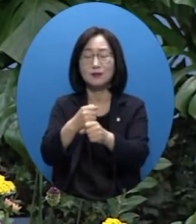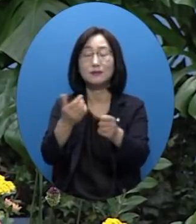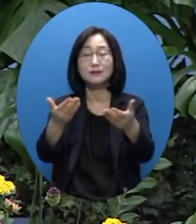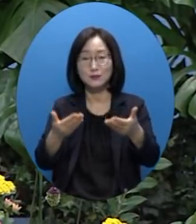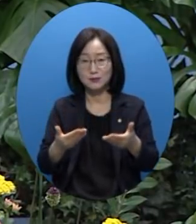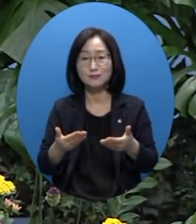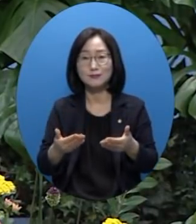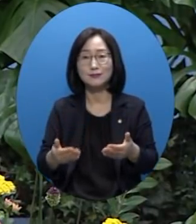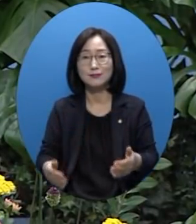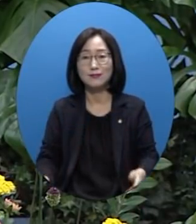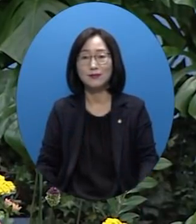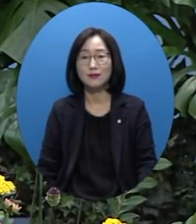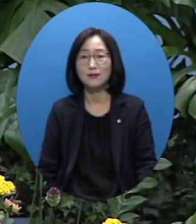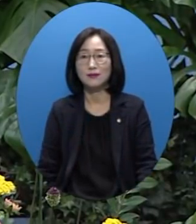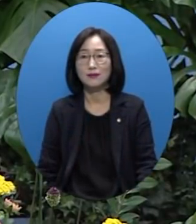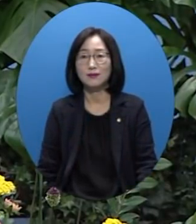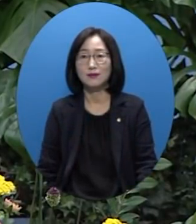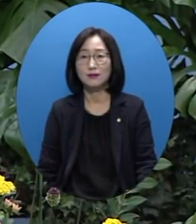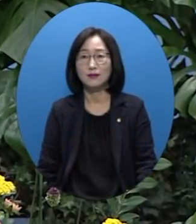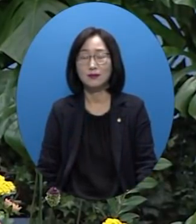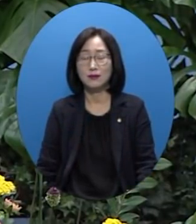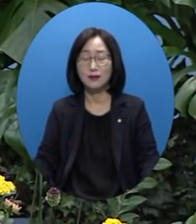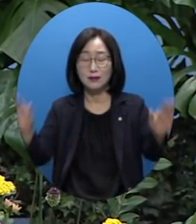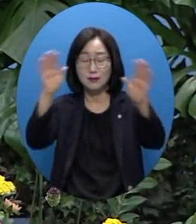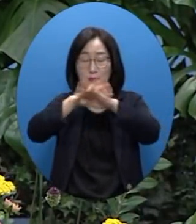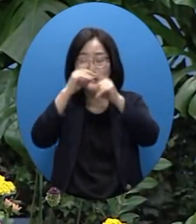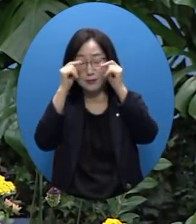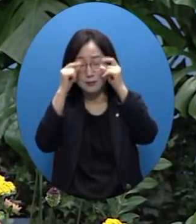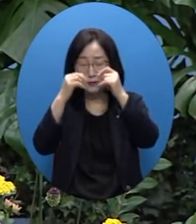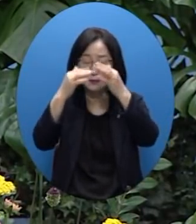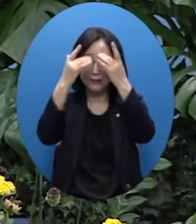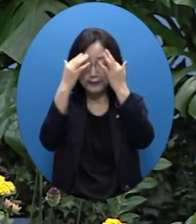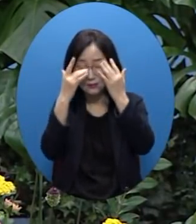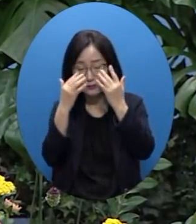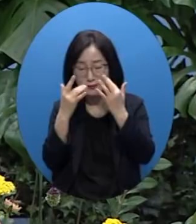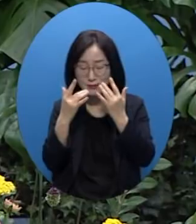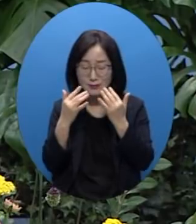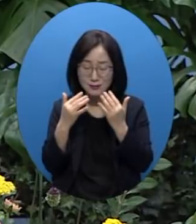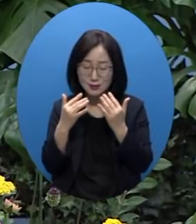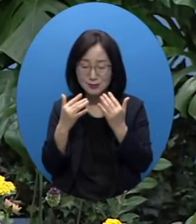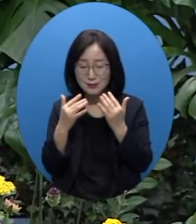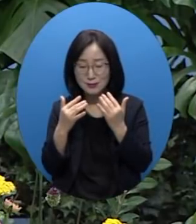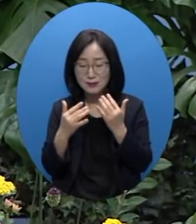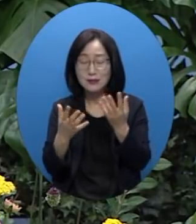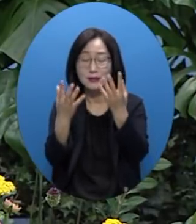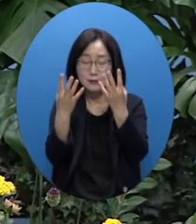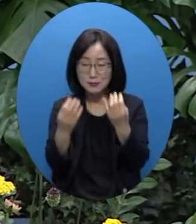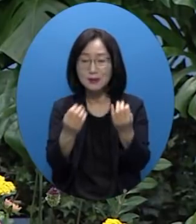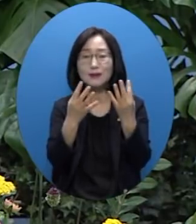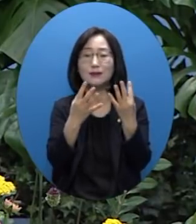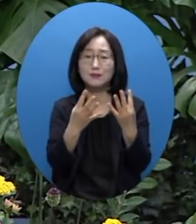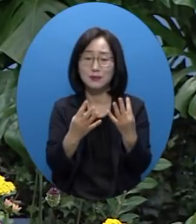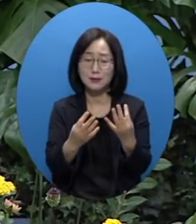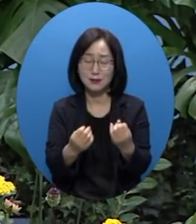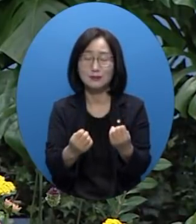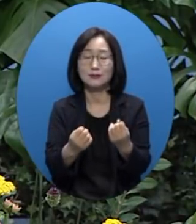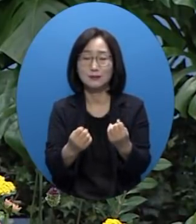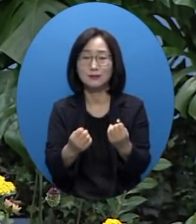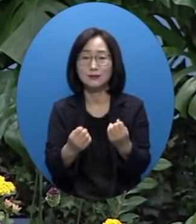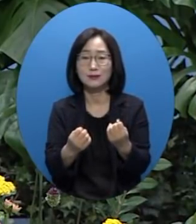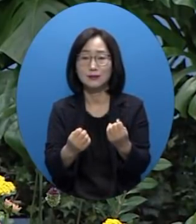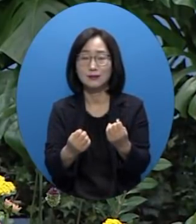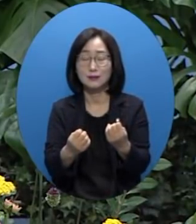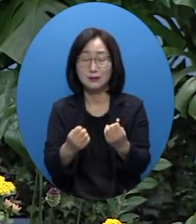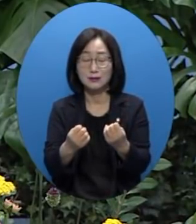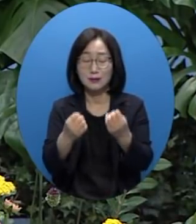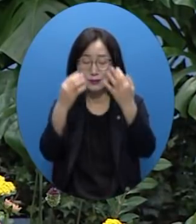밤잠을 자지 못하며 흘렸던 그 수많은 눈물들, 그